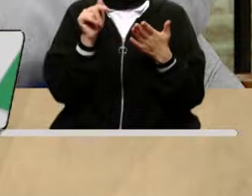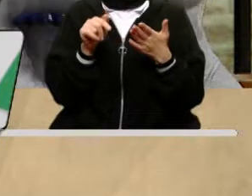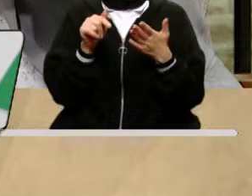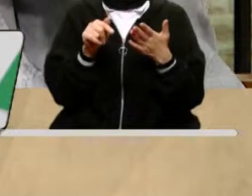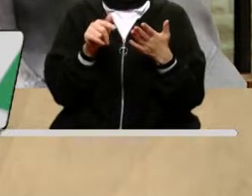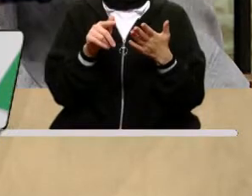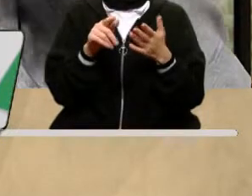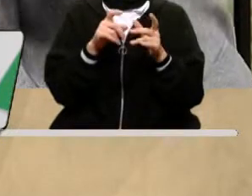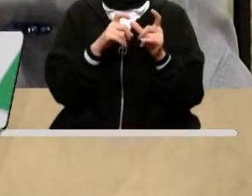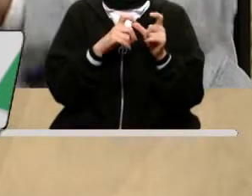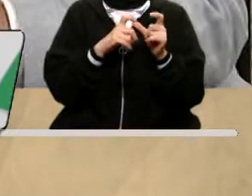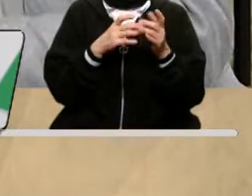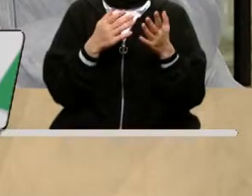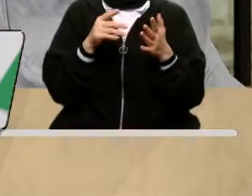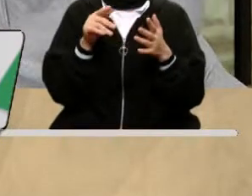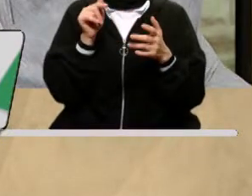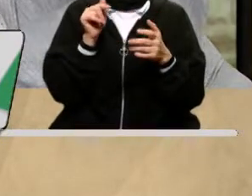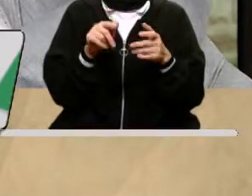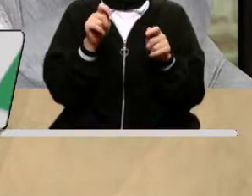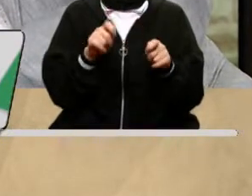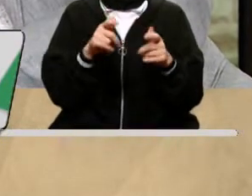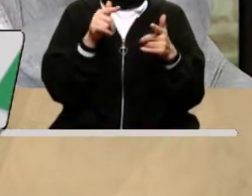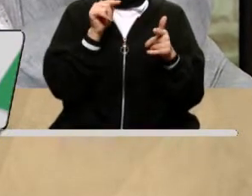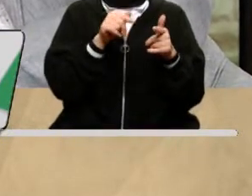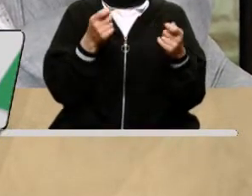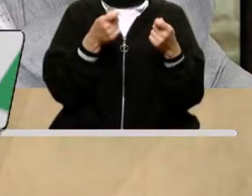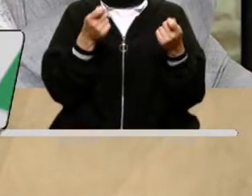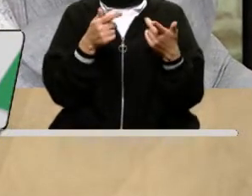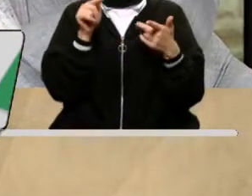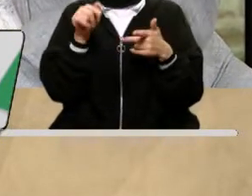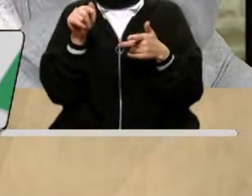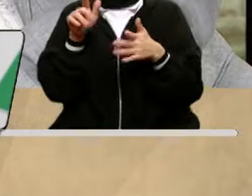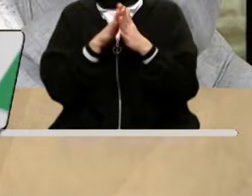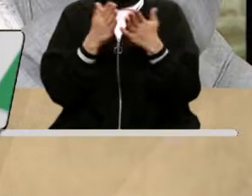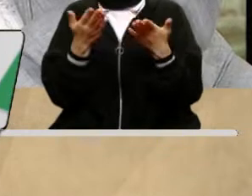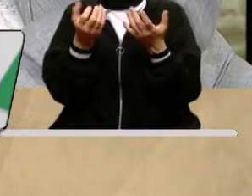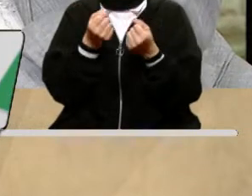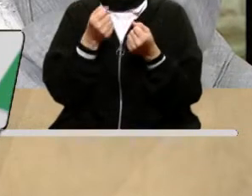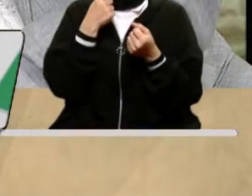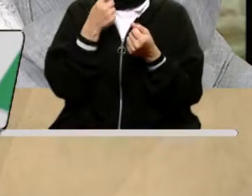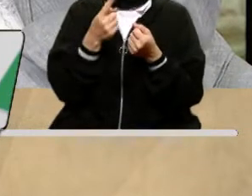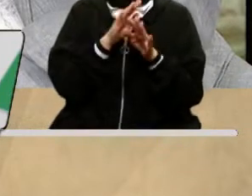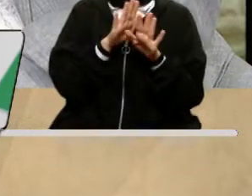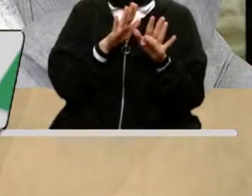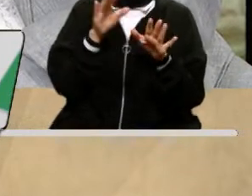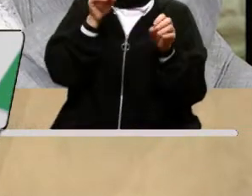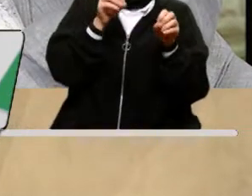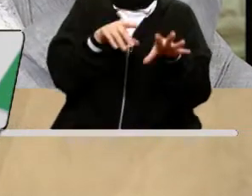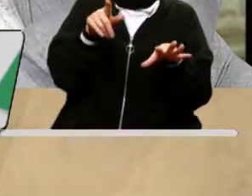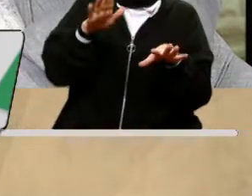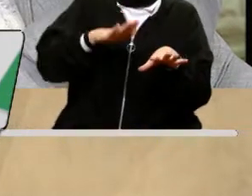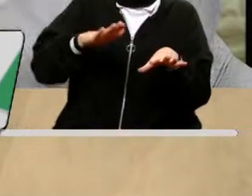şu sorulara kitabı alayım sana. Ya bırakın çocuk kendi karar versin ne noksanı varsa. Nasıl öğrenmeye yelteniyorsa